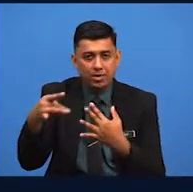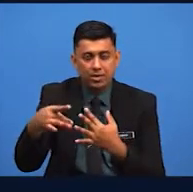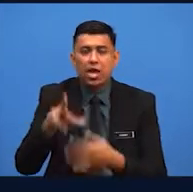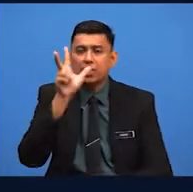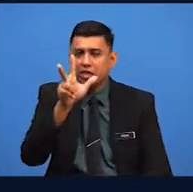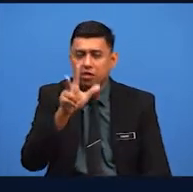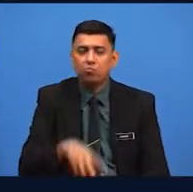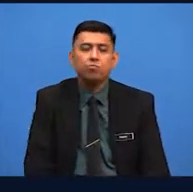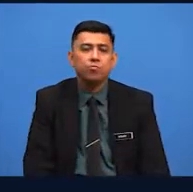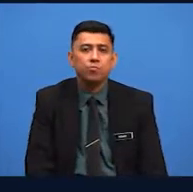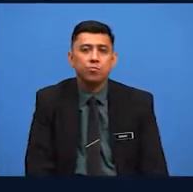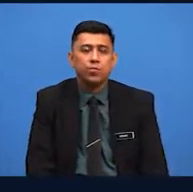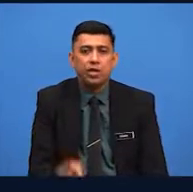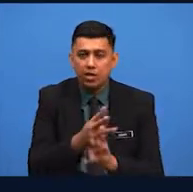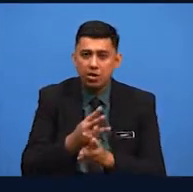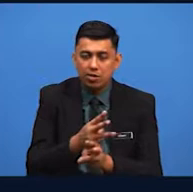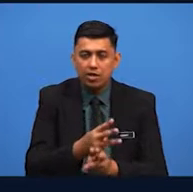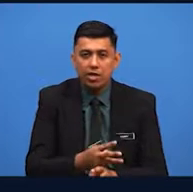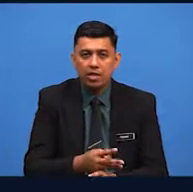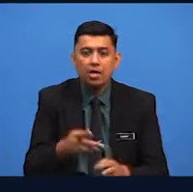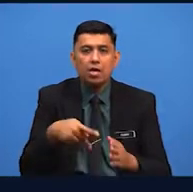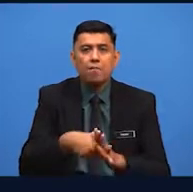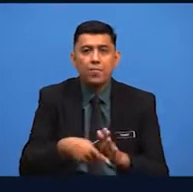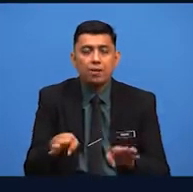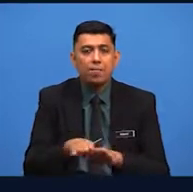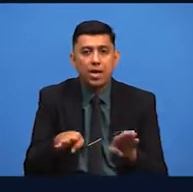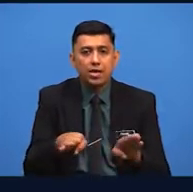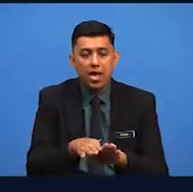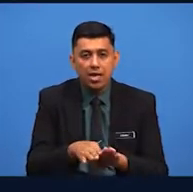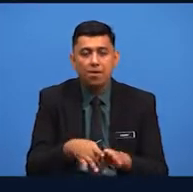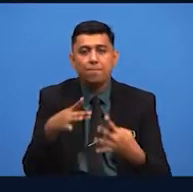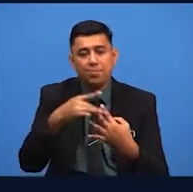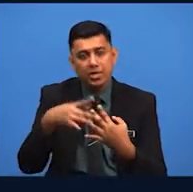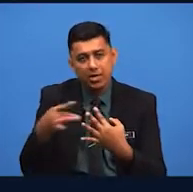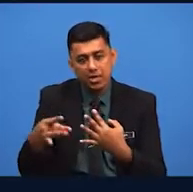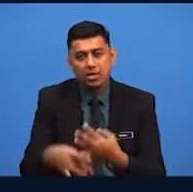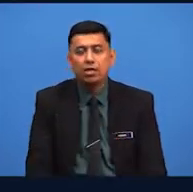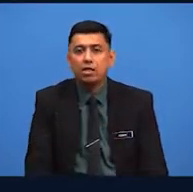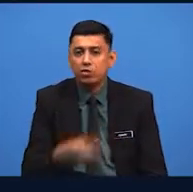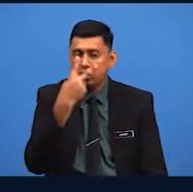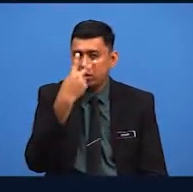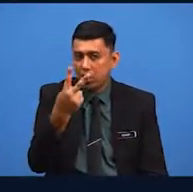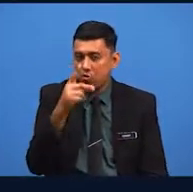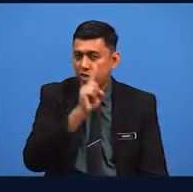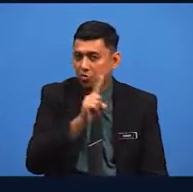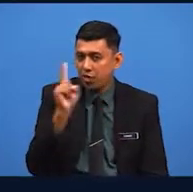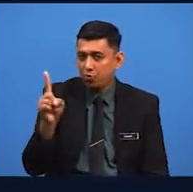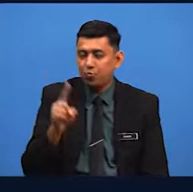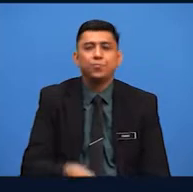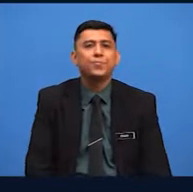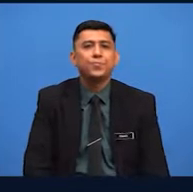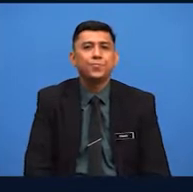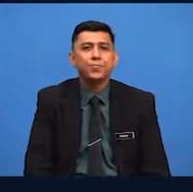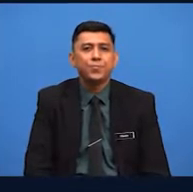ketiga, struktur kawalan pelbagai pilihan. Kita akan lihat satu persatu.